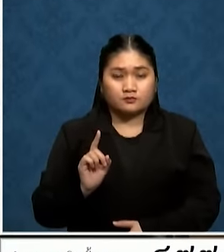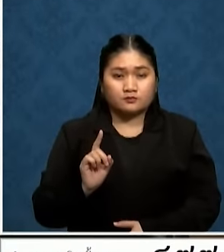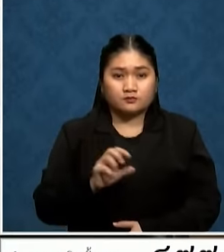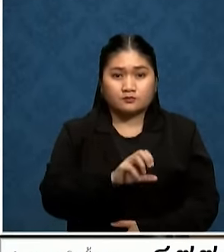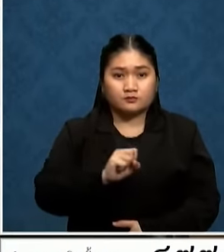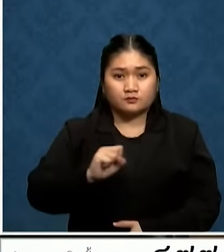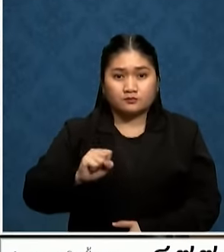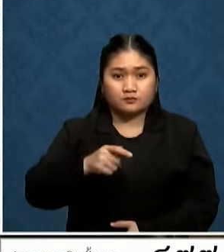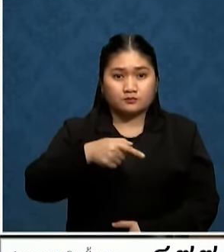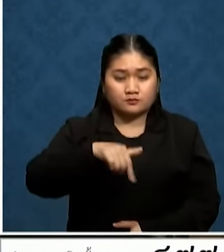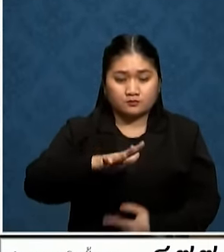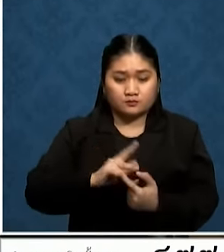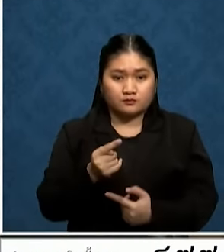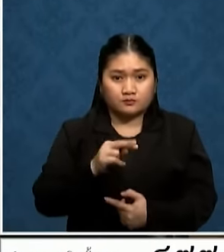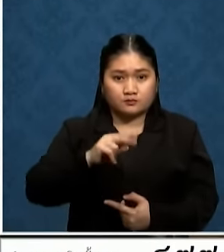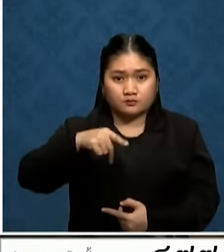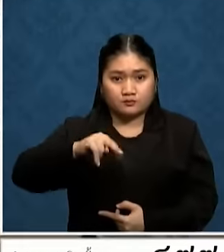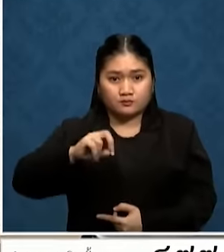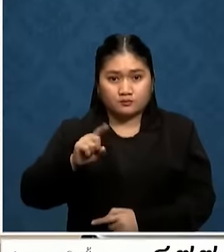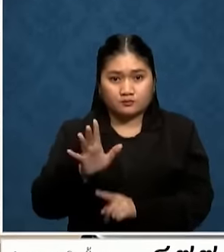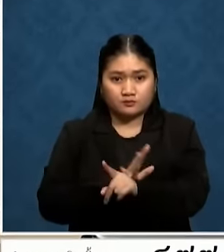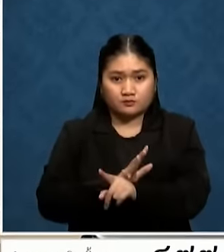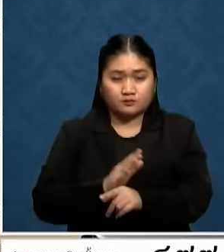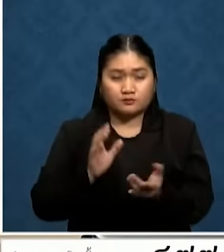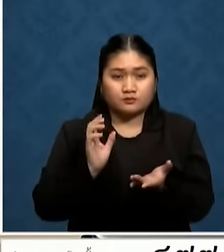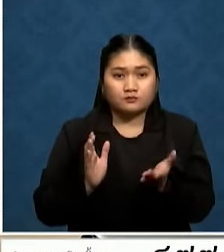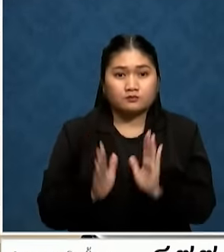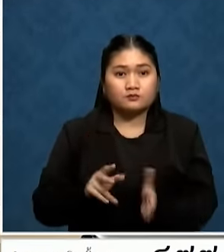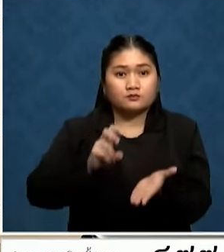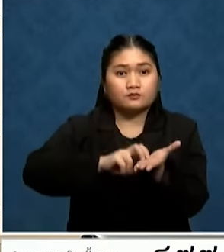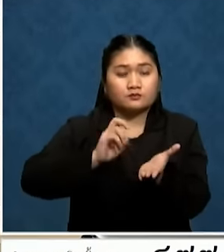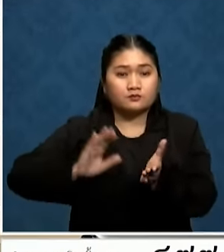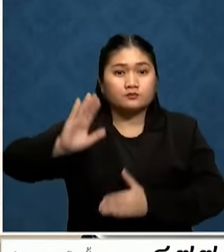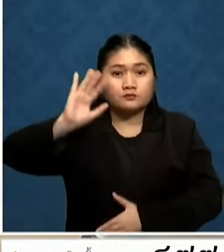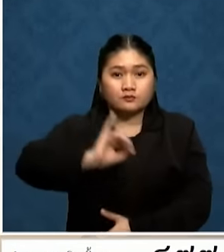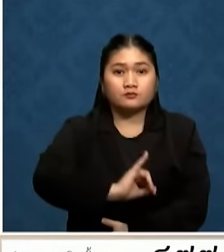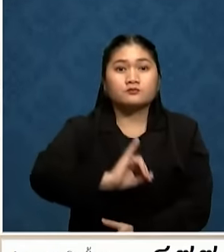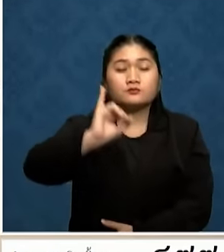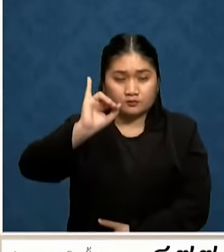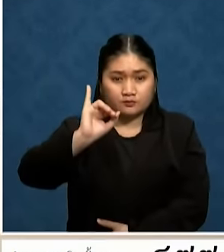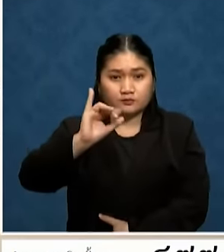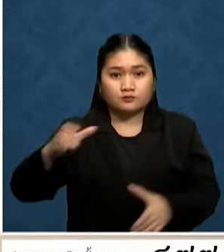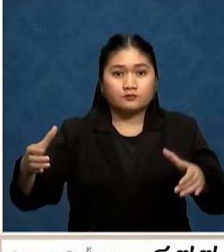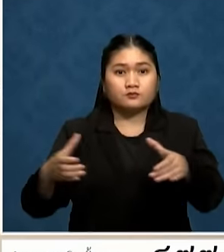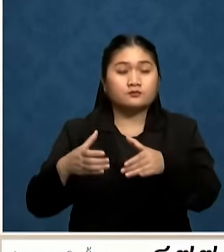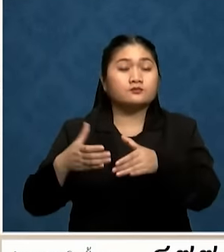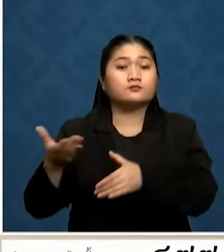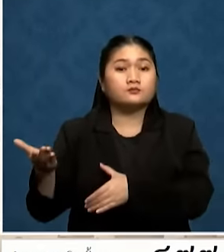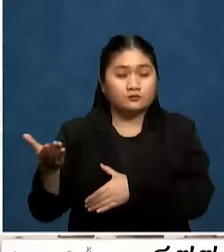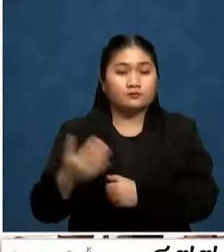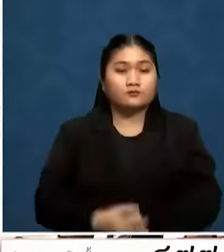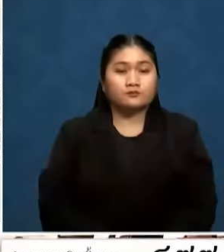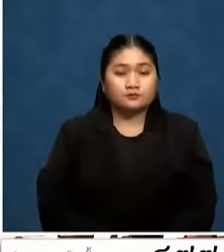สอ สอ พัรับพง พัฒรัประสิทธขอพูรลองด้ครัครับพดรลองถูกต้องนะครับเชิญพักภาลงประชาลัสสองท่านครับ